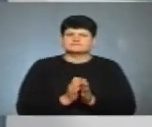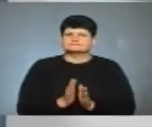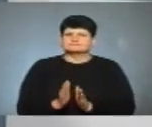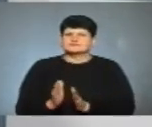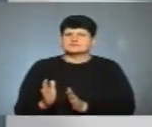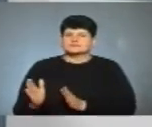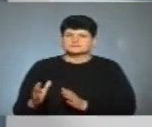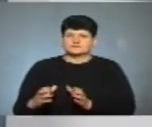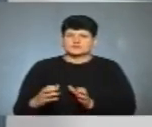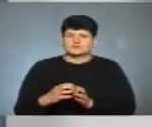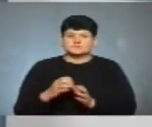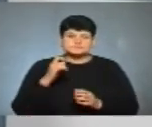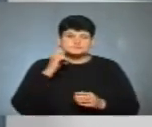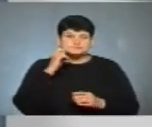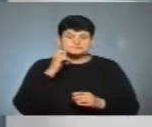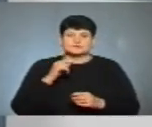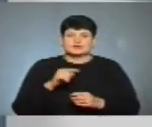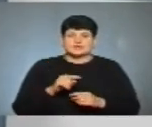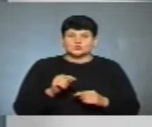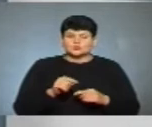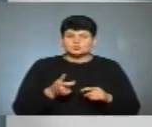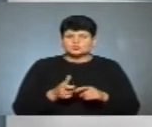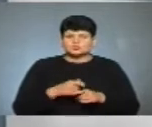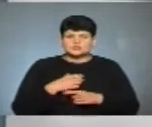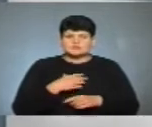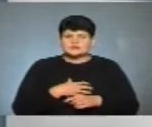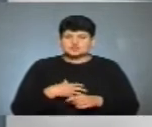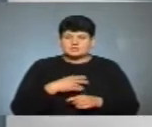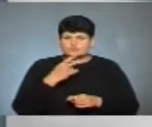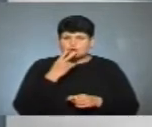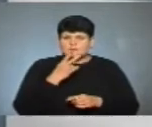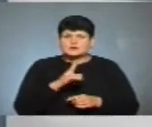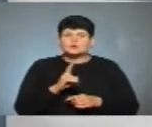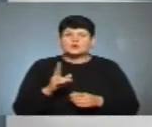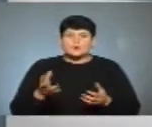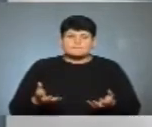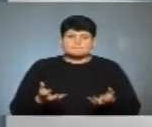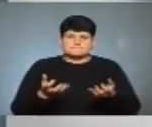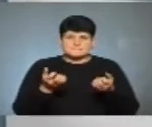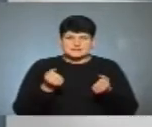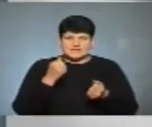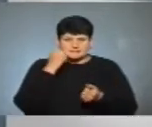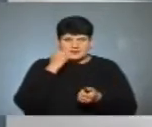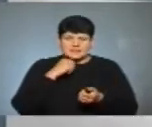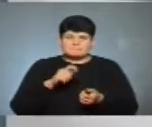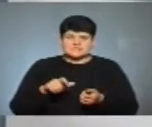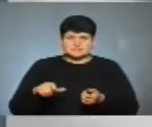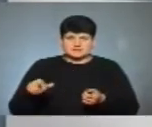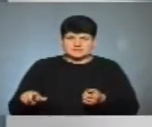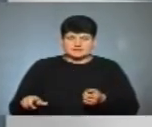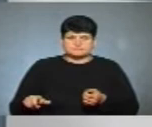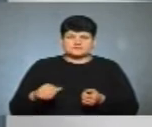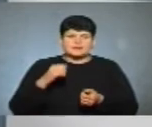така когорта вікова. І тут дуже важливо бачити, кого підтримували пенсіонери.